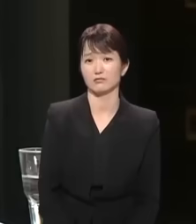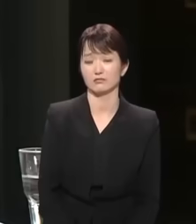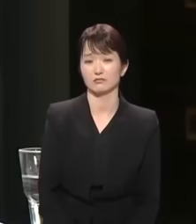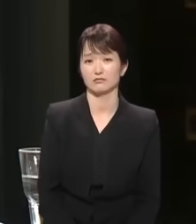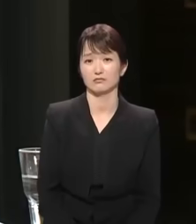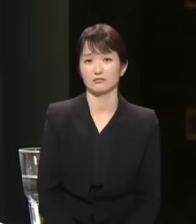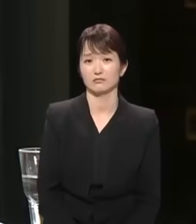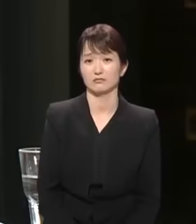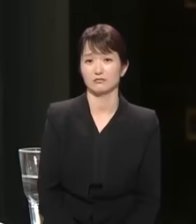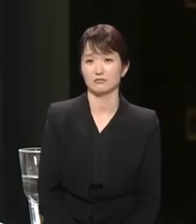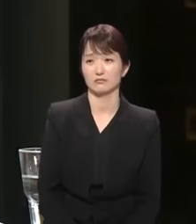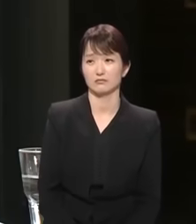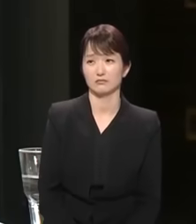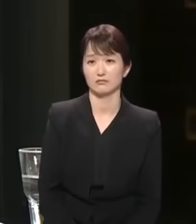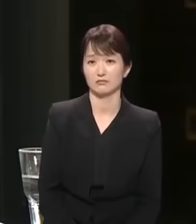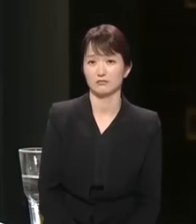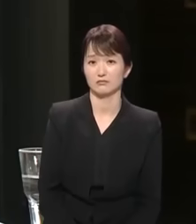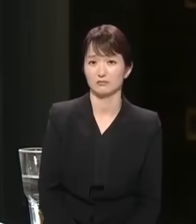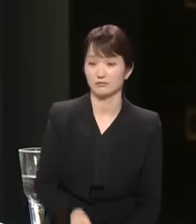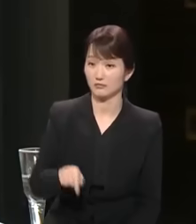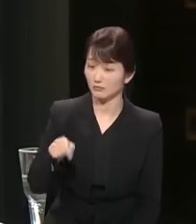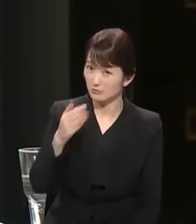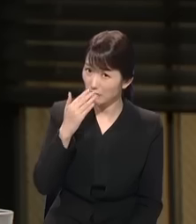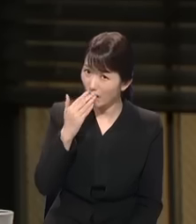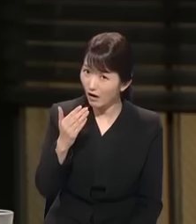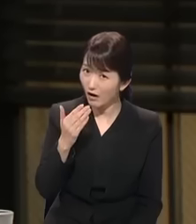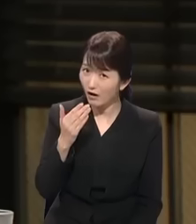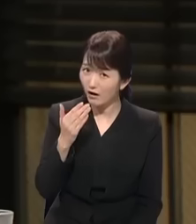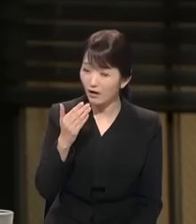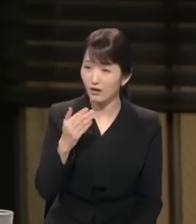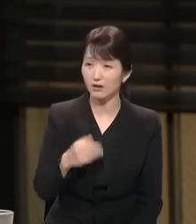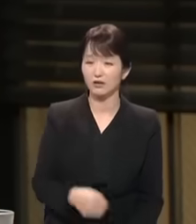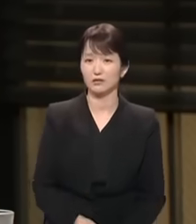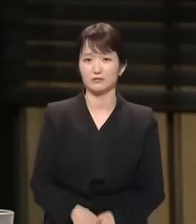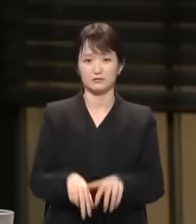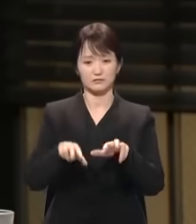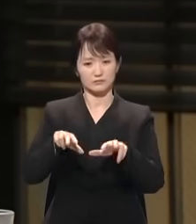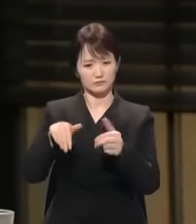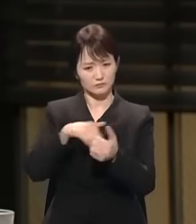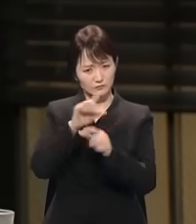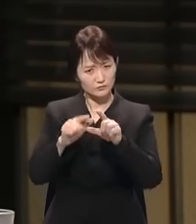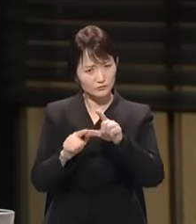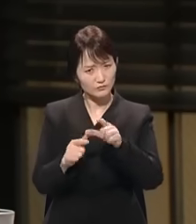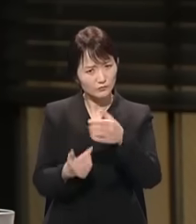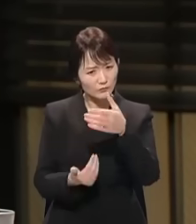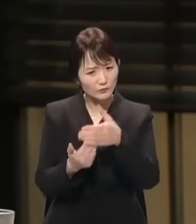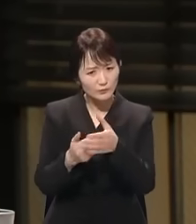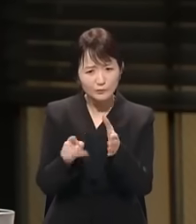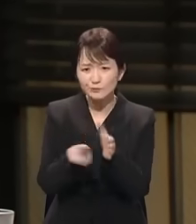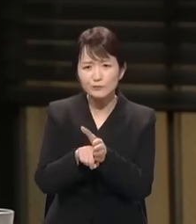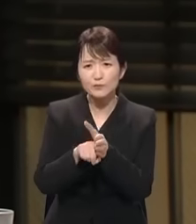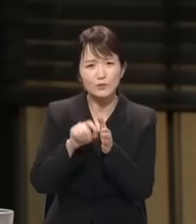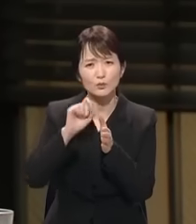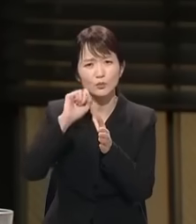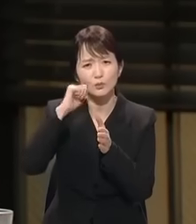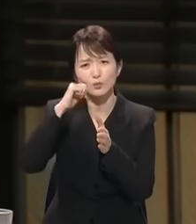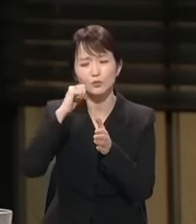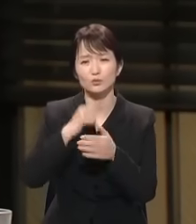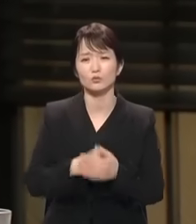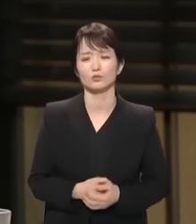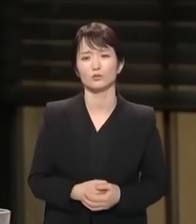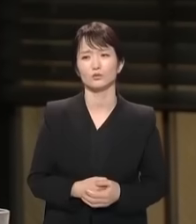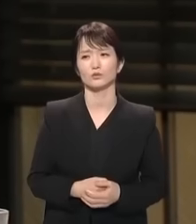저럴 수 있습니까 아 진짜 이게 현실에서 일어난 일이라고 제가 믿고 싶지 않을 정도의 내용인데요 일단 지금